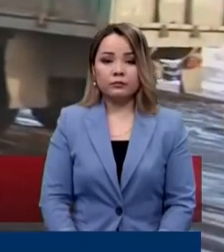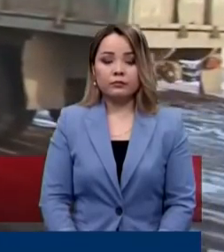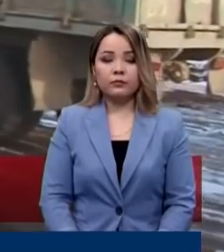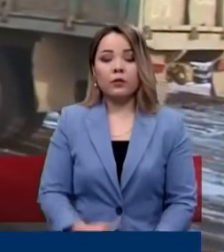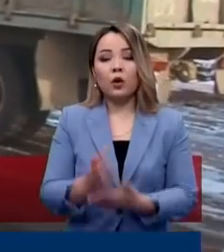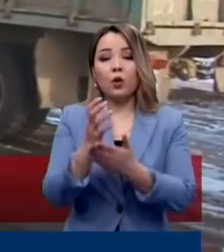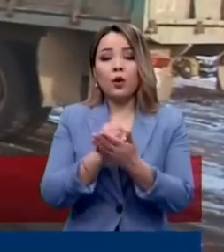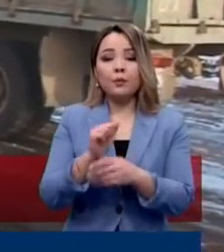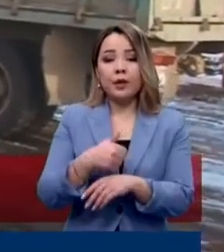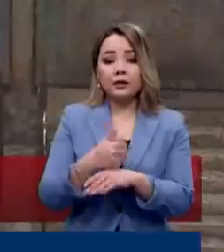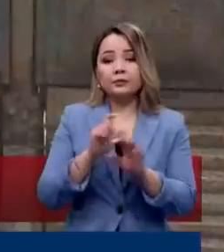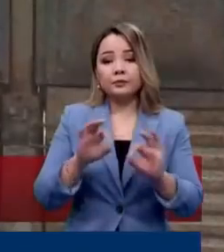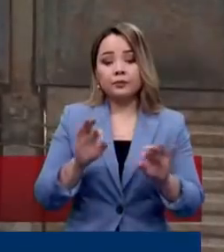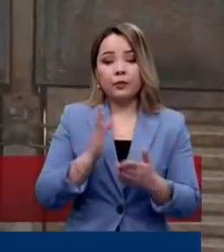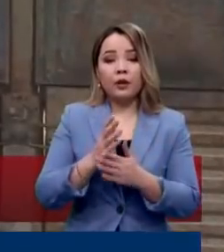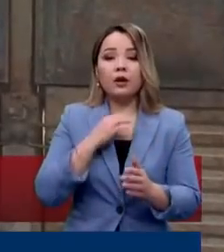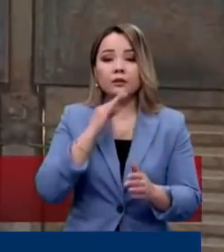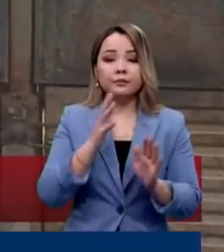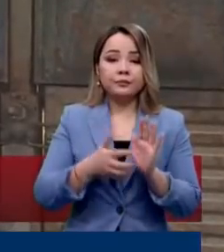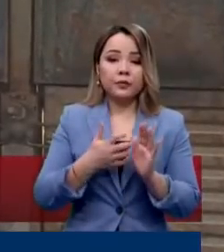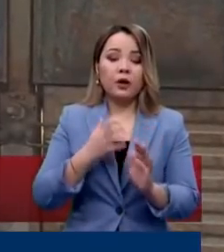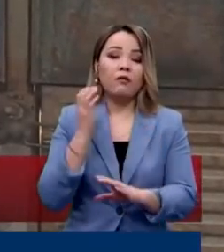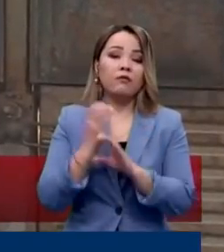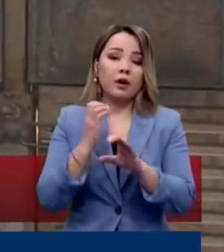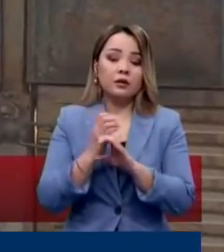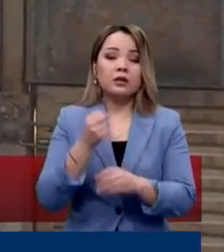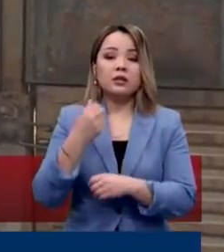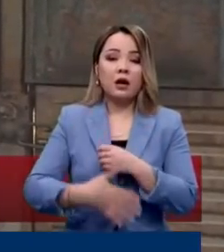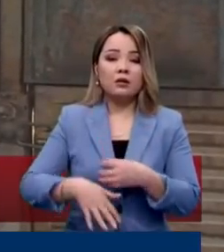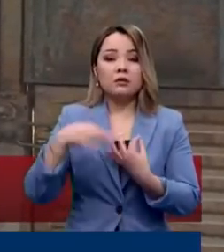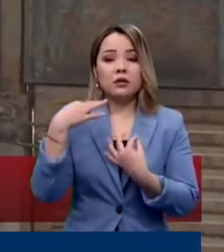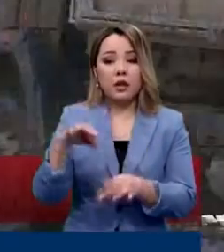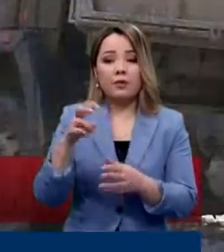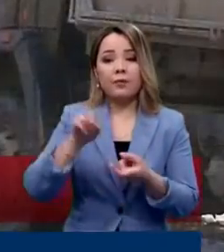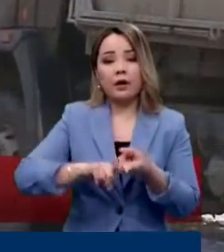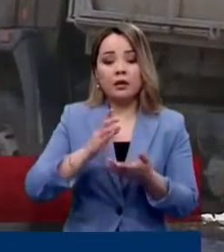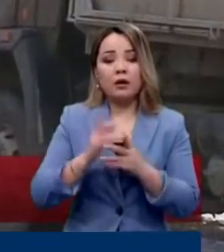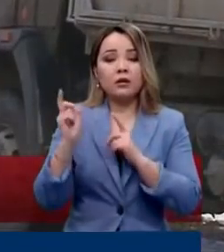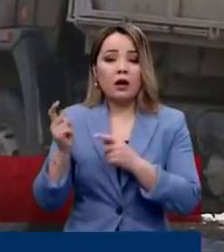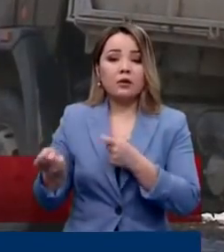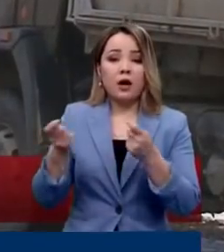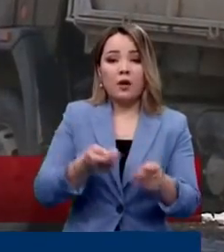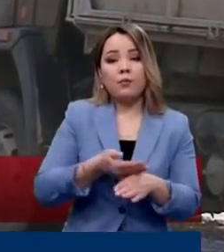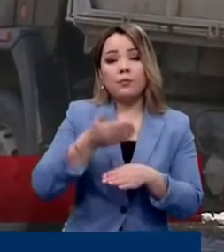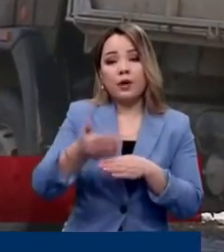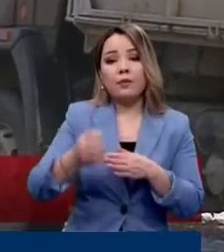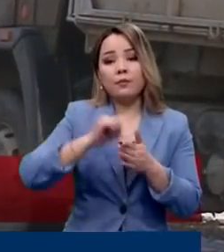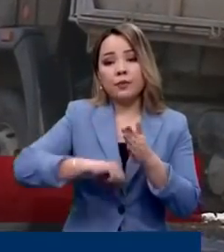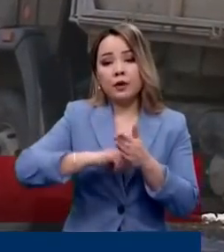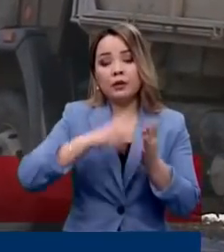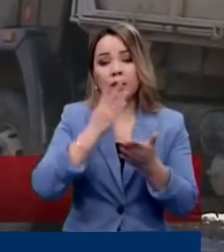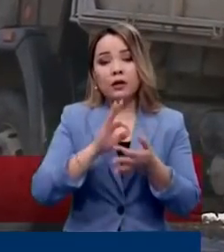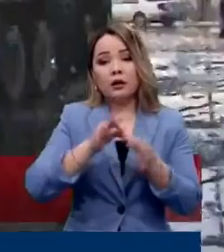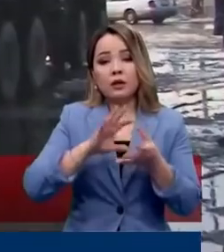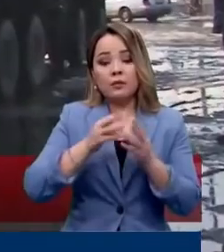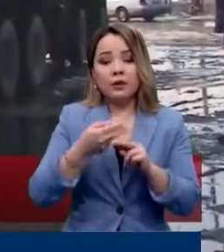Қойма басшыларының сөзінше, тапшылық вагондардың станцияларда тұрып қалуымен байланысты. Тасымалдың кешігуіне сол себеп. Алайда мәселенің